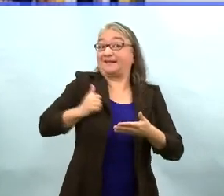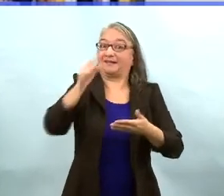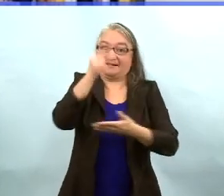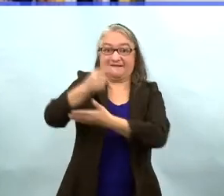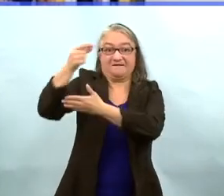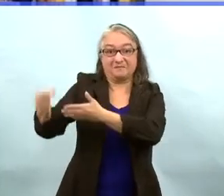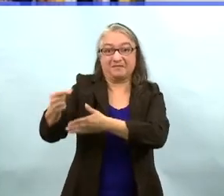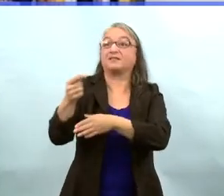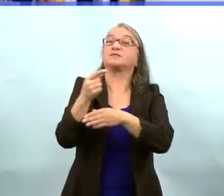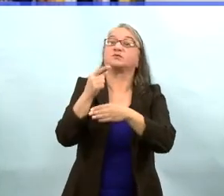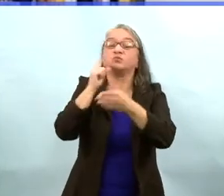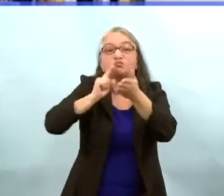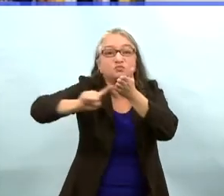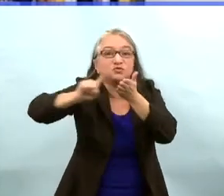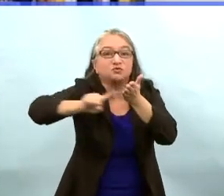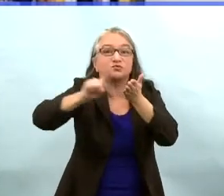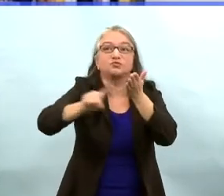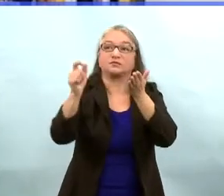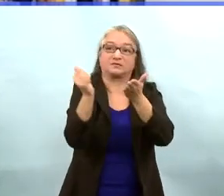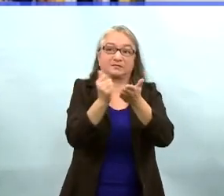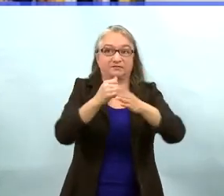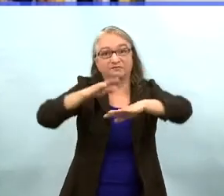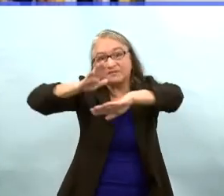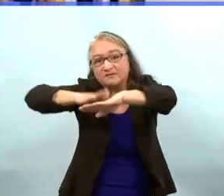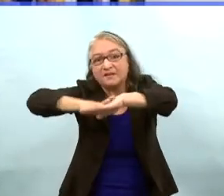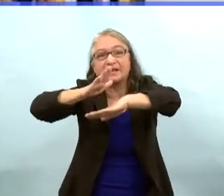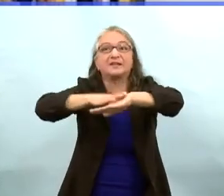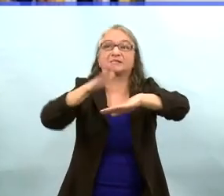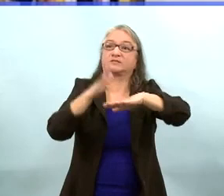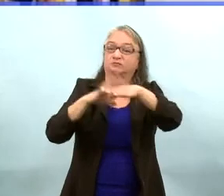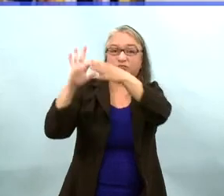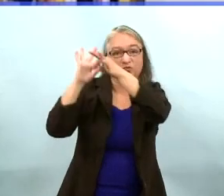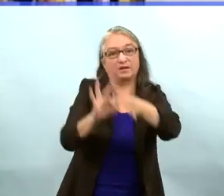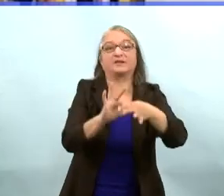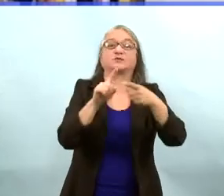sur la vaccination en général, y compris la vaccination pour la COVID-19.